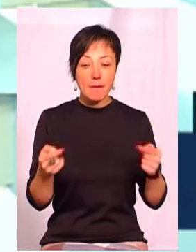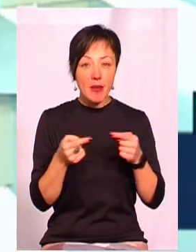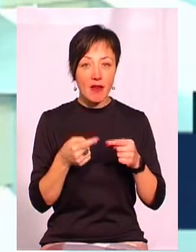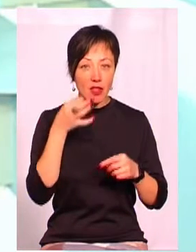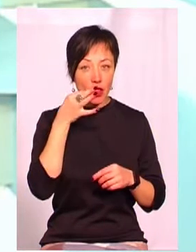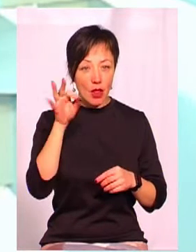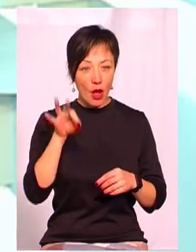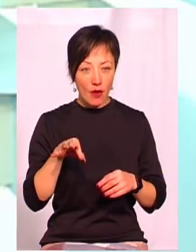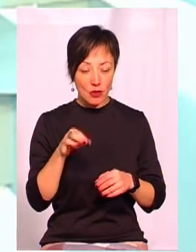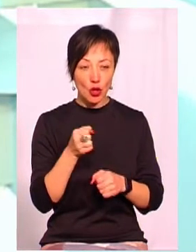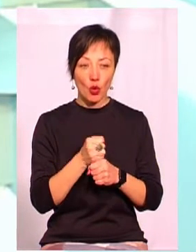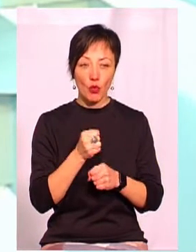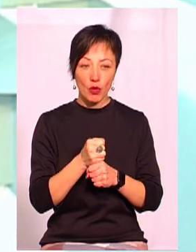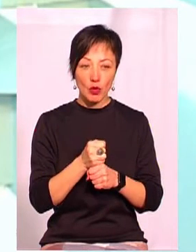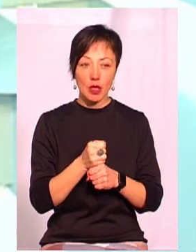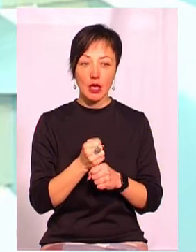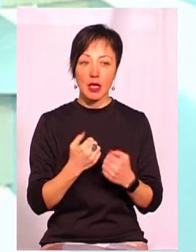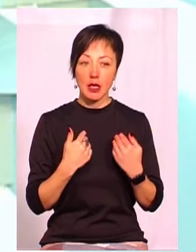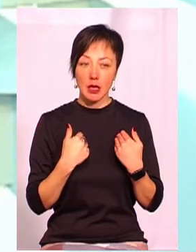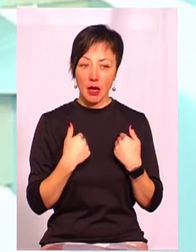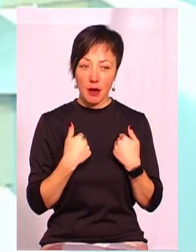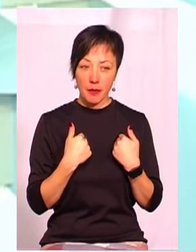навички з роботи, я,